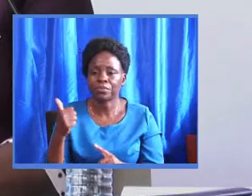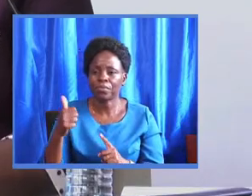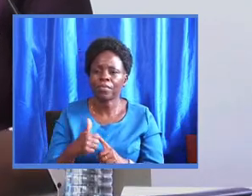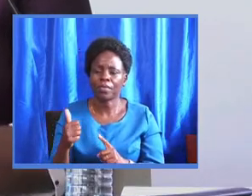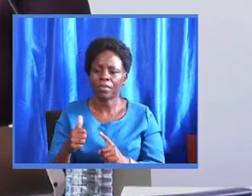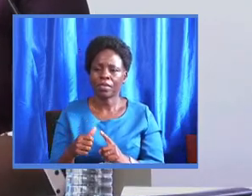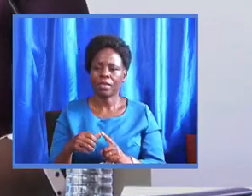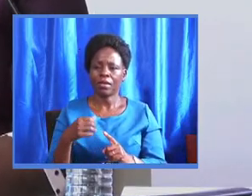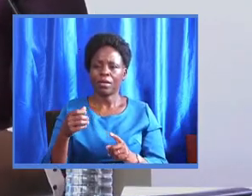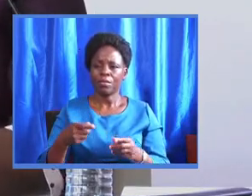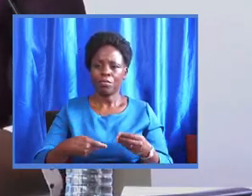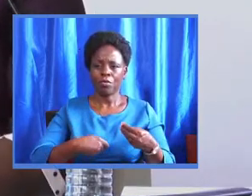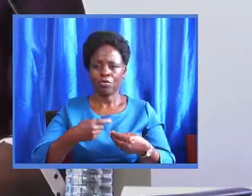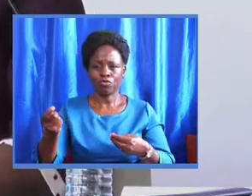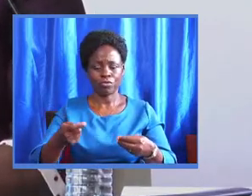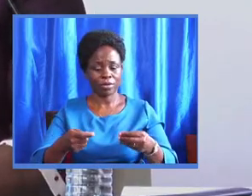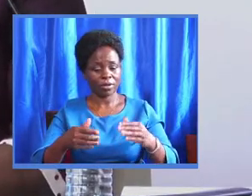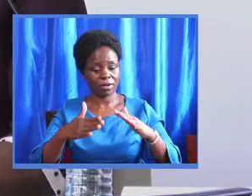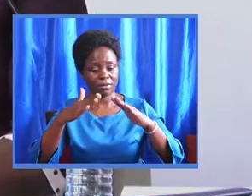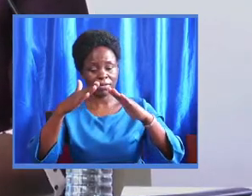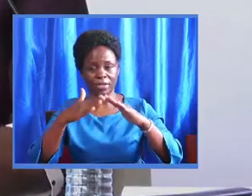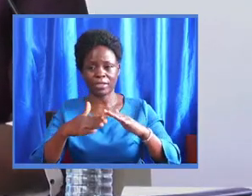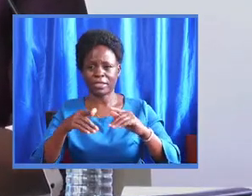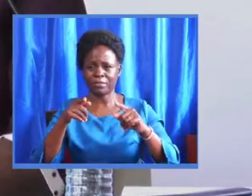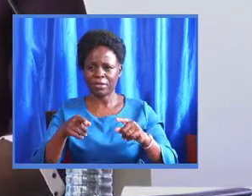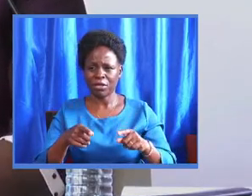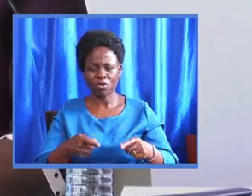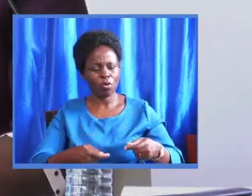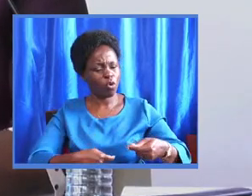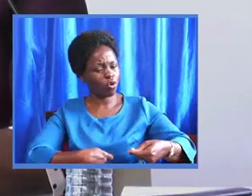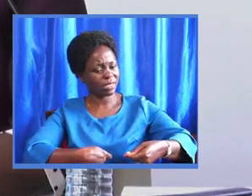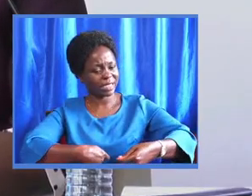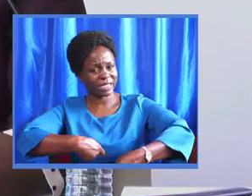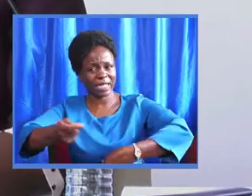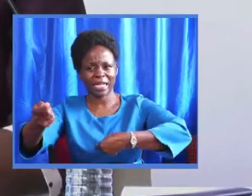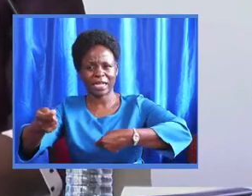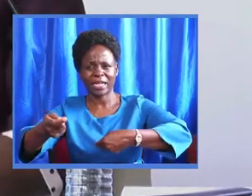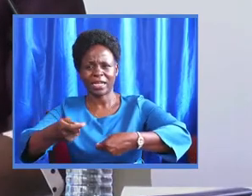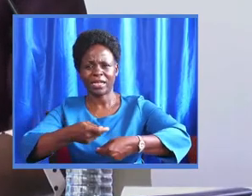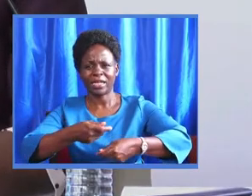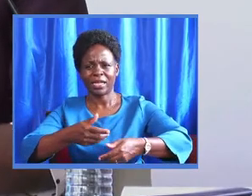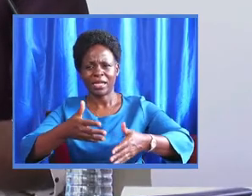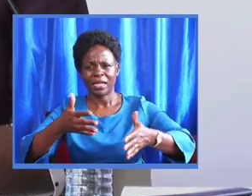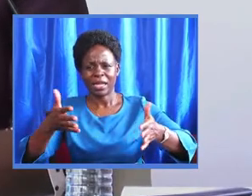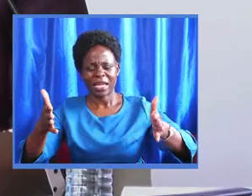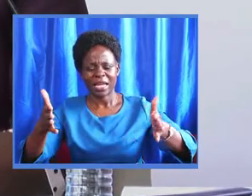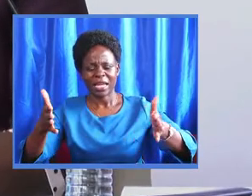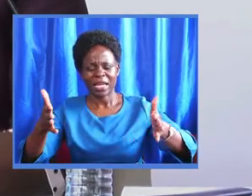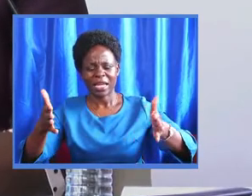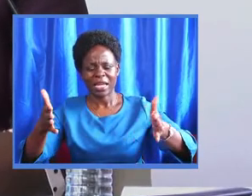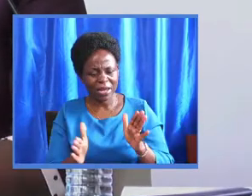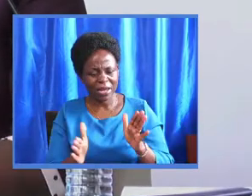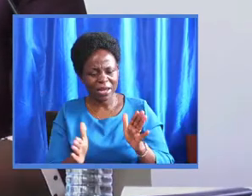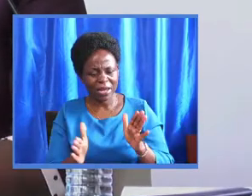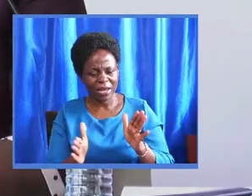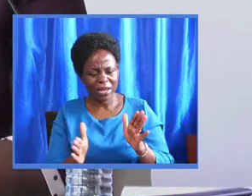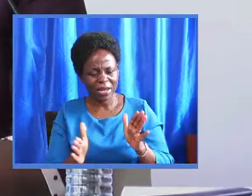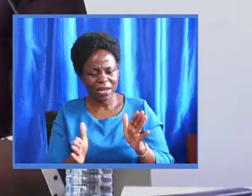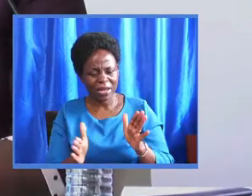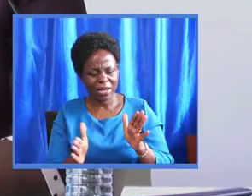nti bobo otunda ekizimbe kino oba otunda any developed land ekintu